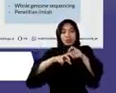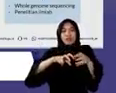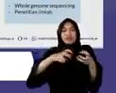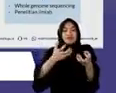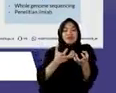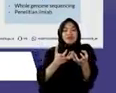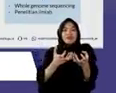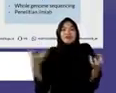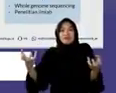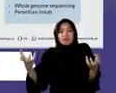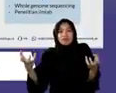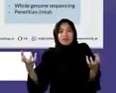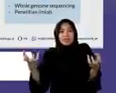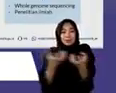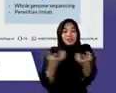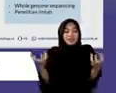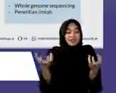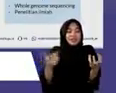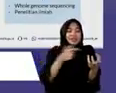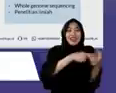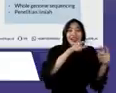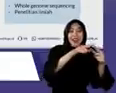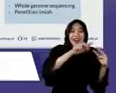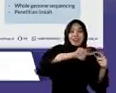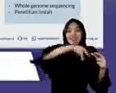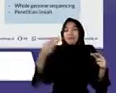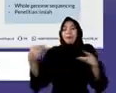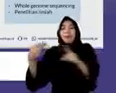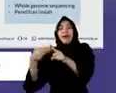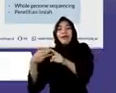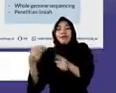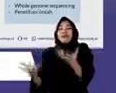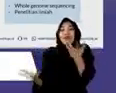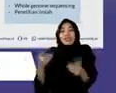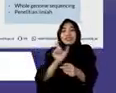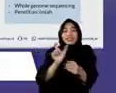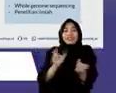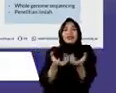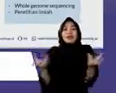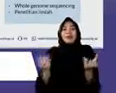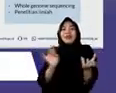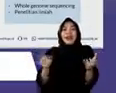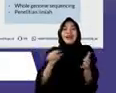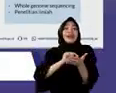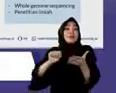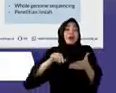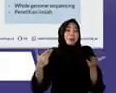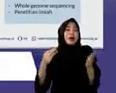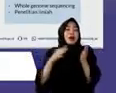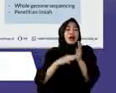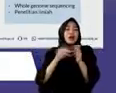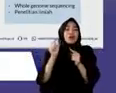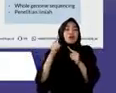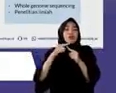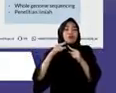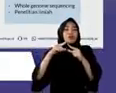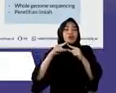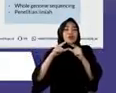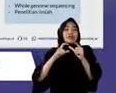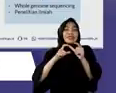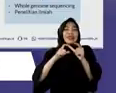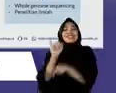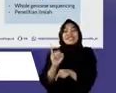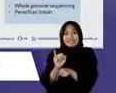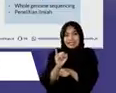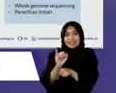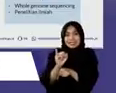terjadi sedikit perubahan yang sangat normal untuk virus tersebut. Perubahan-perubahan ini disebut mutasi, sedangkan virus dengan satu